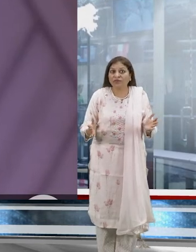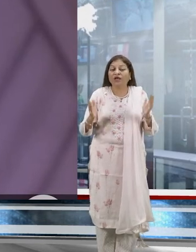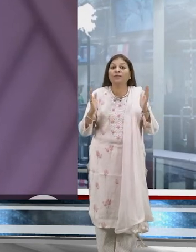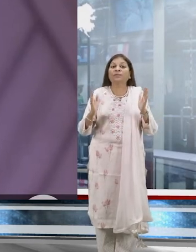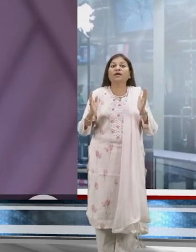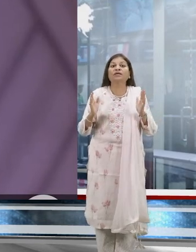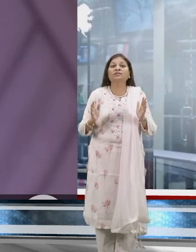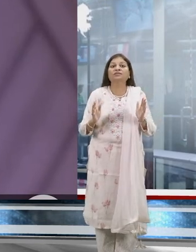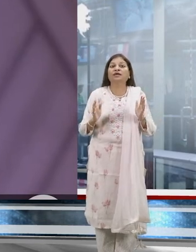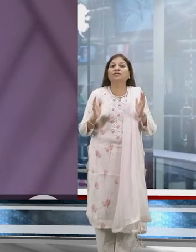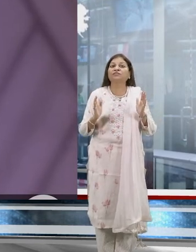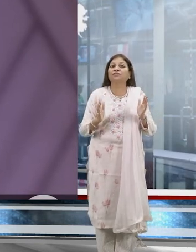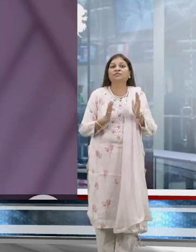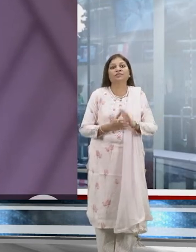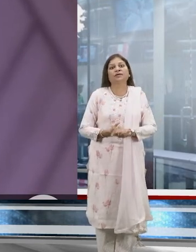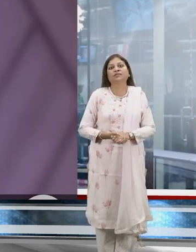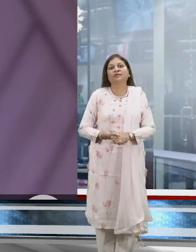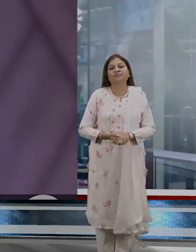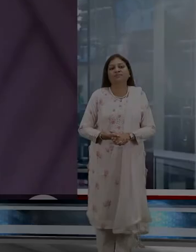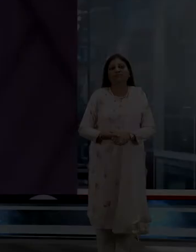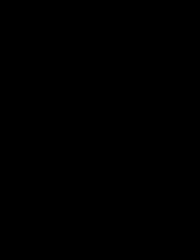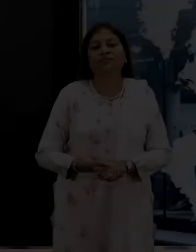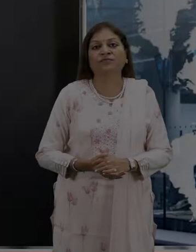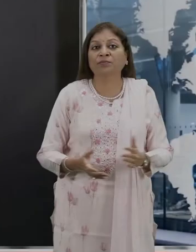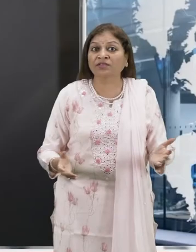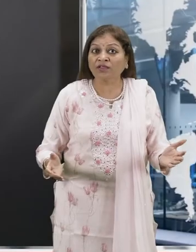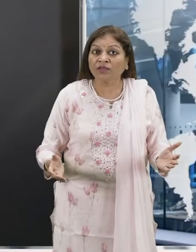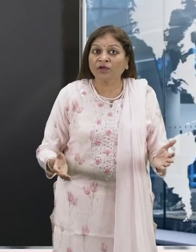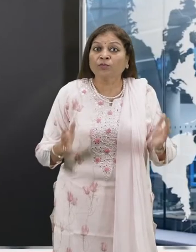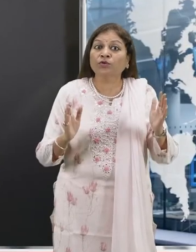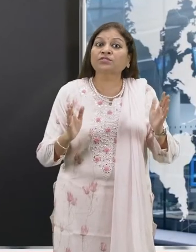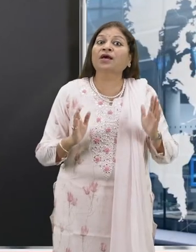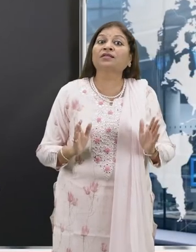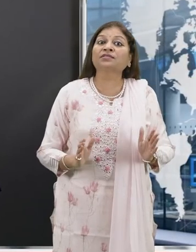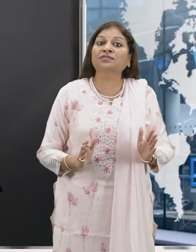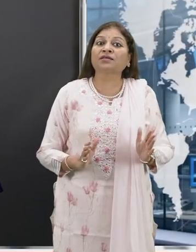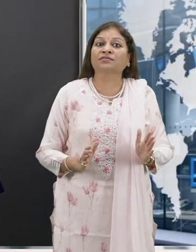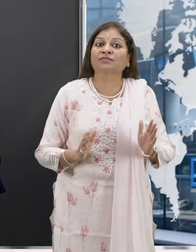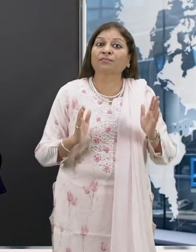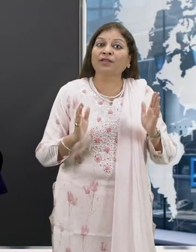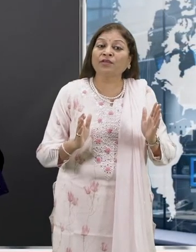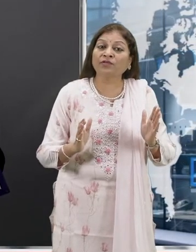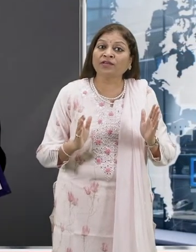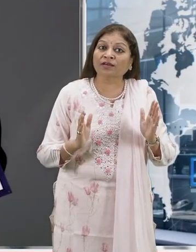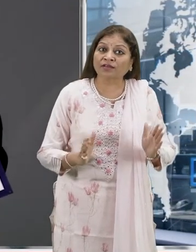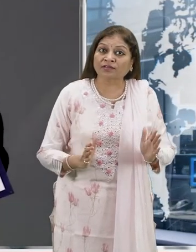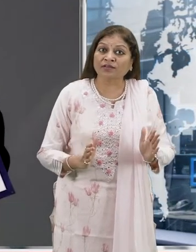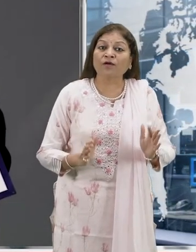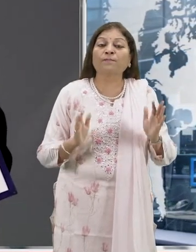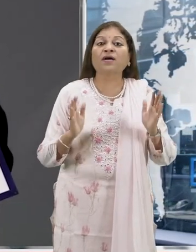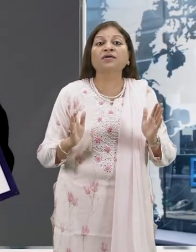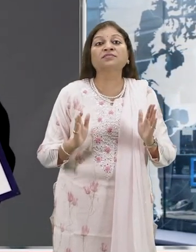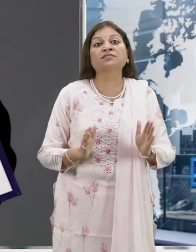ने अपना इंसानी फर्ज निभा दिया। दिमित्री पुरस्कार के साथ मिली हुई नकद